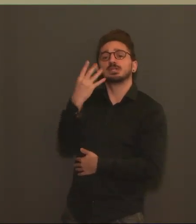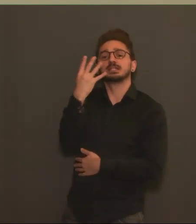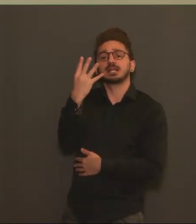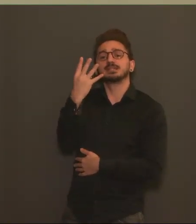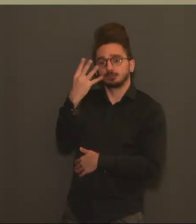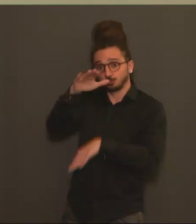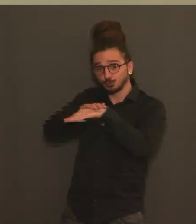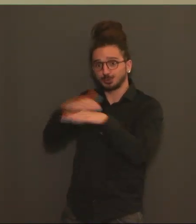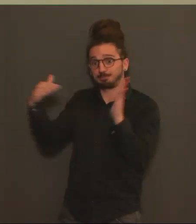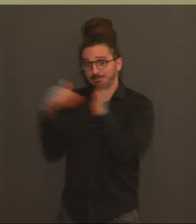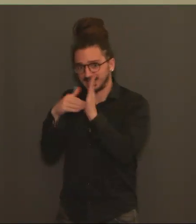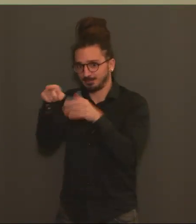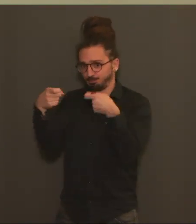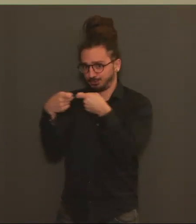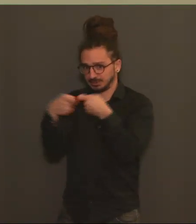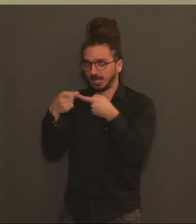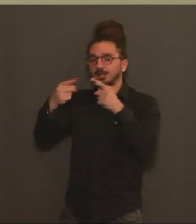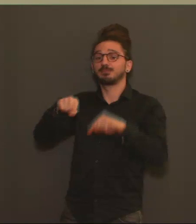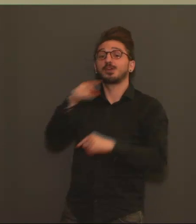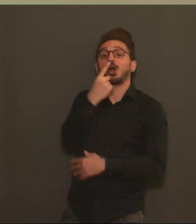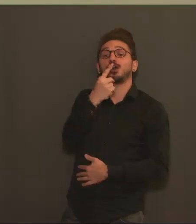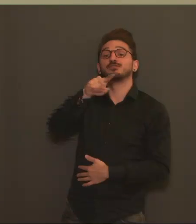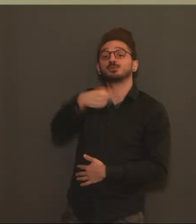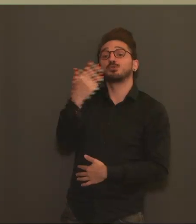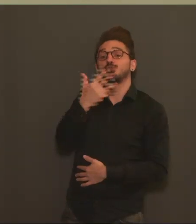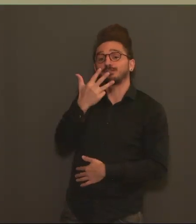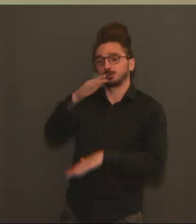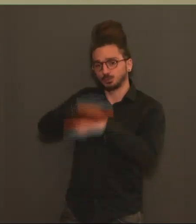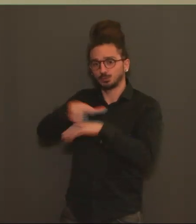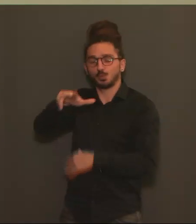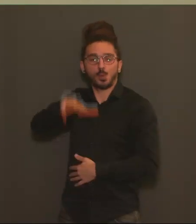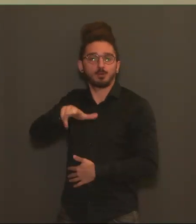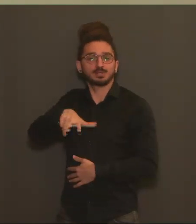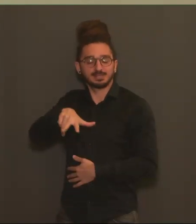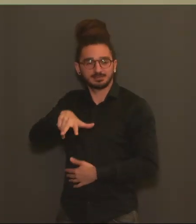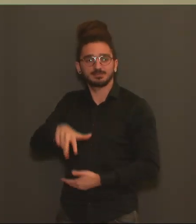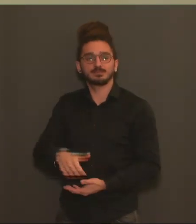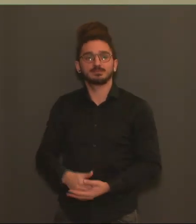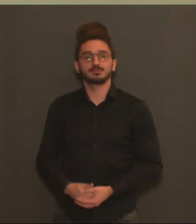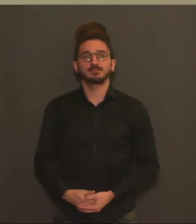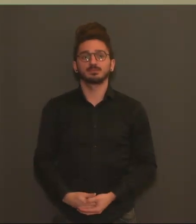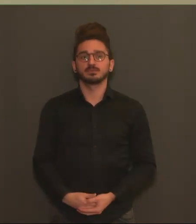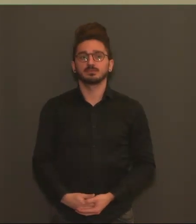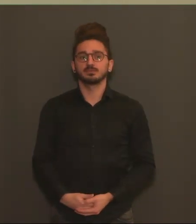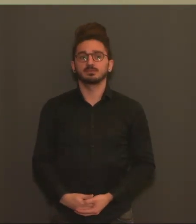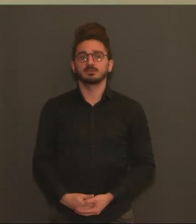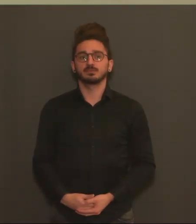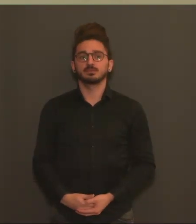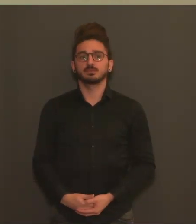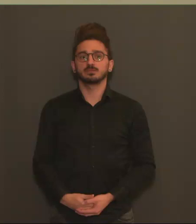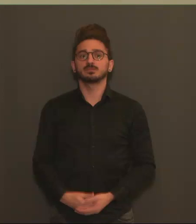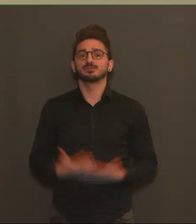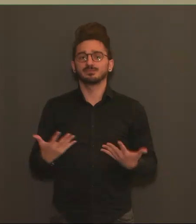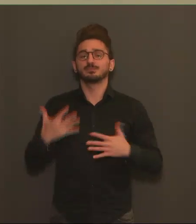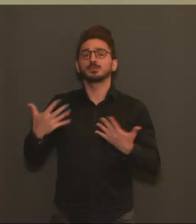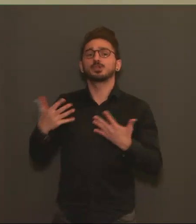augmentation de 1,5 à 1,9. Si on s'intéresse cette fois-ci aux maisons de repos dans lesquelles il y a eu